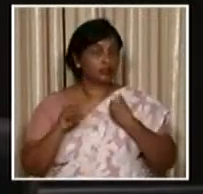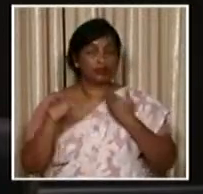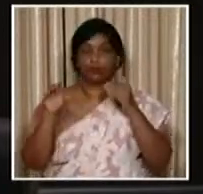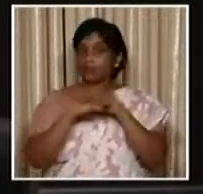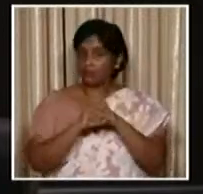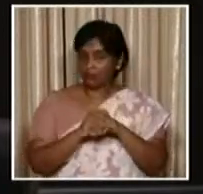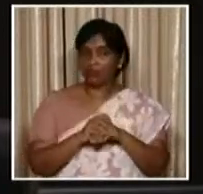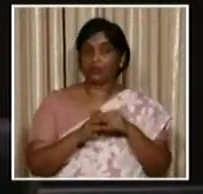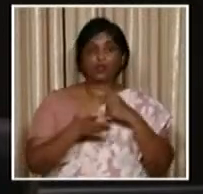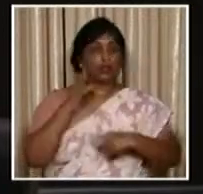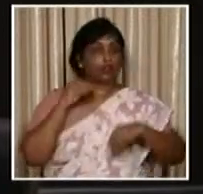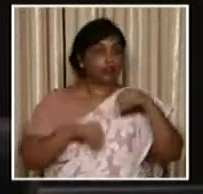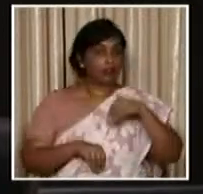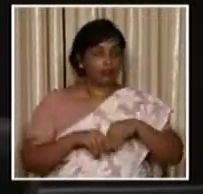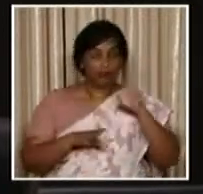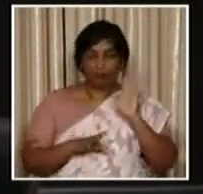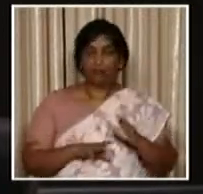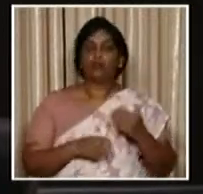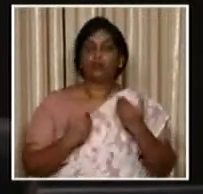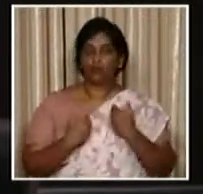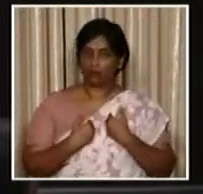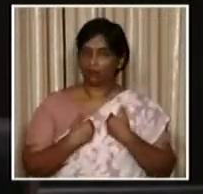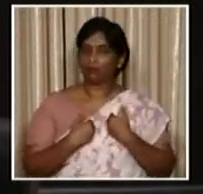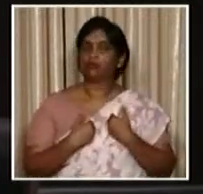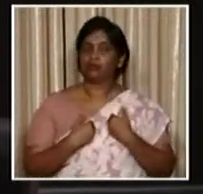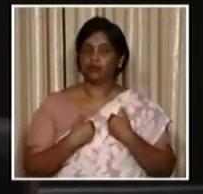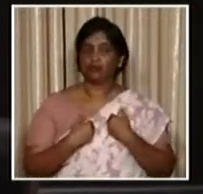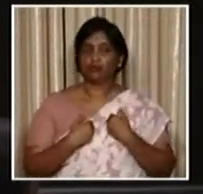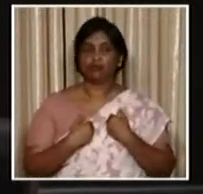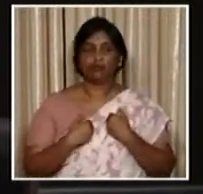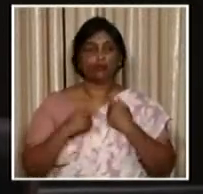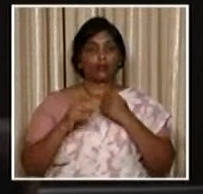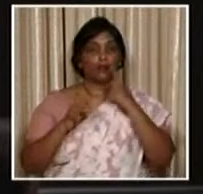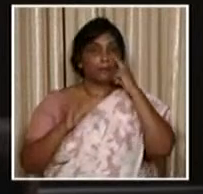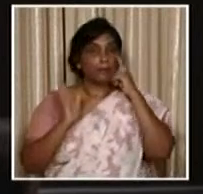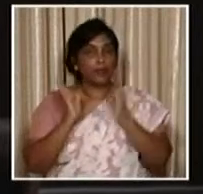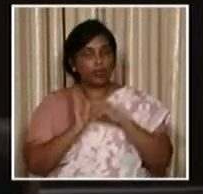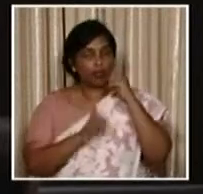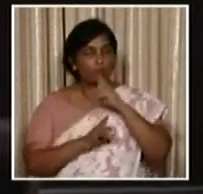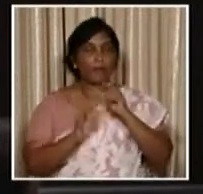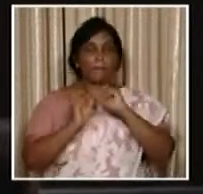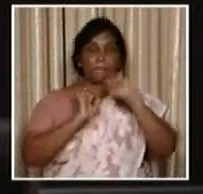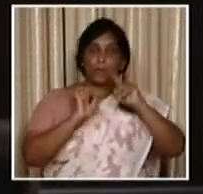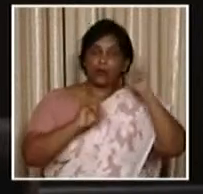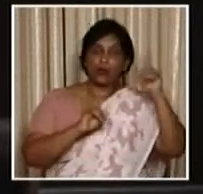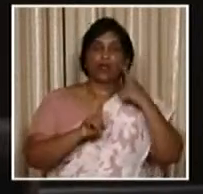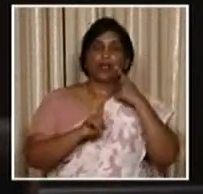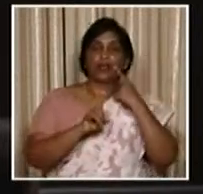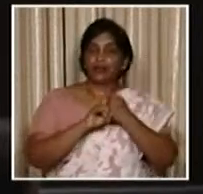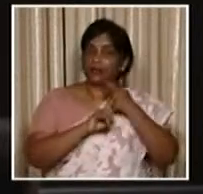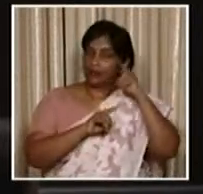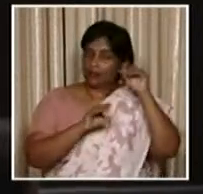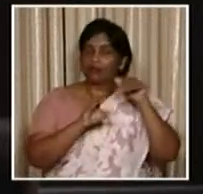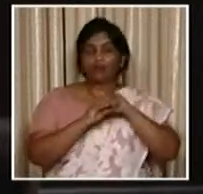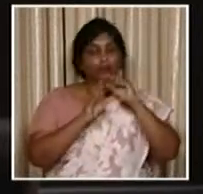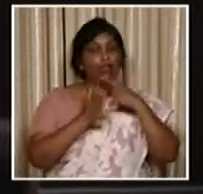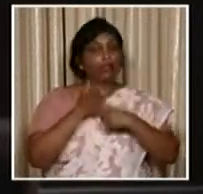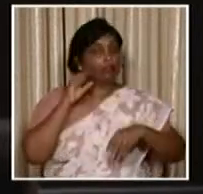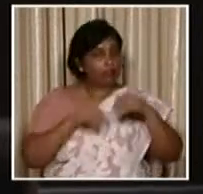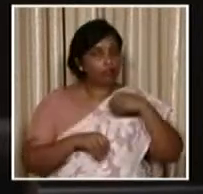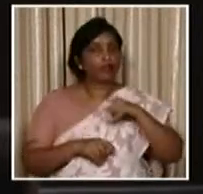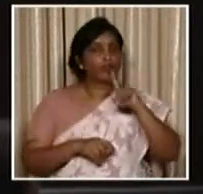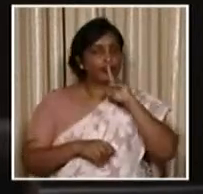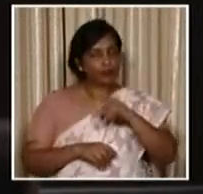යද්දී මහමැතිවරණයට යද්දී අපි කටුව පිටියට ගියත් මීගමුවට ගියත් කටානට ගියත් අපේ දේශපාලනයේදී අපි